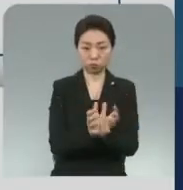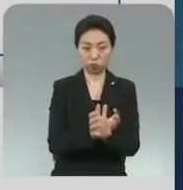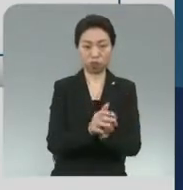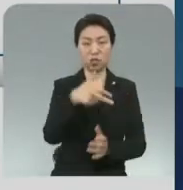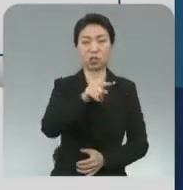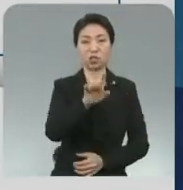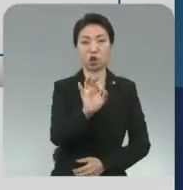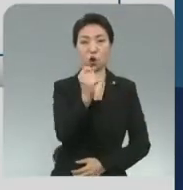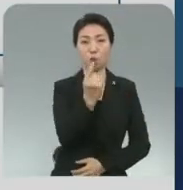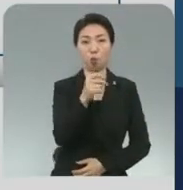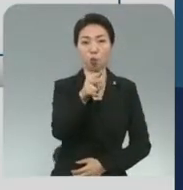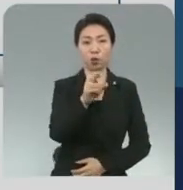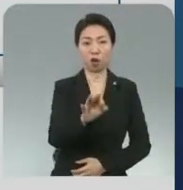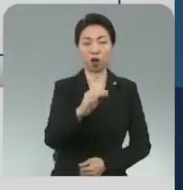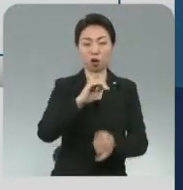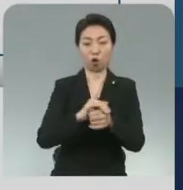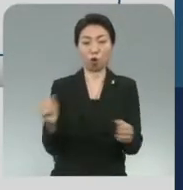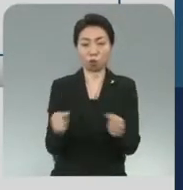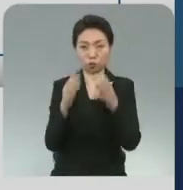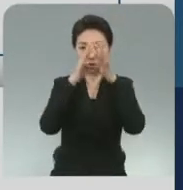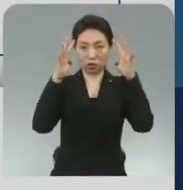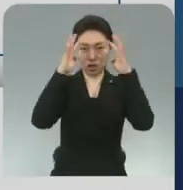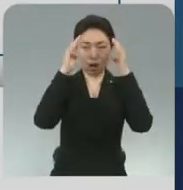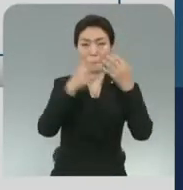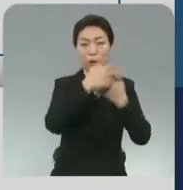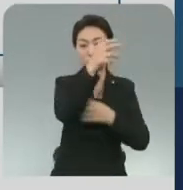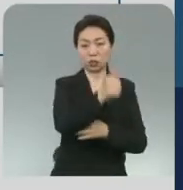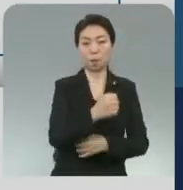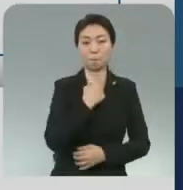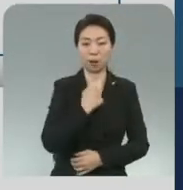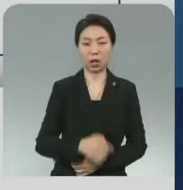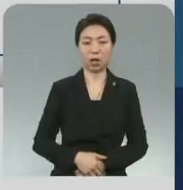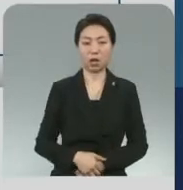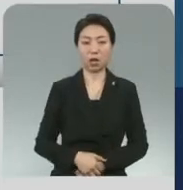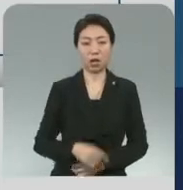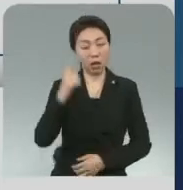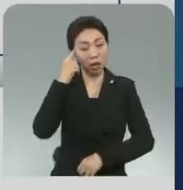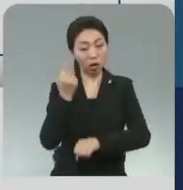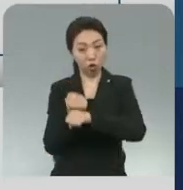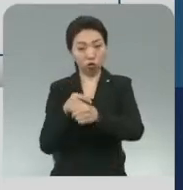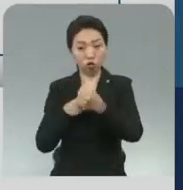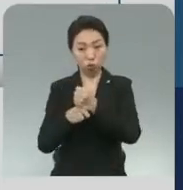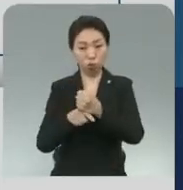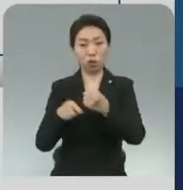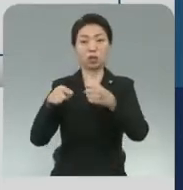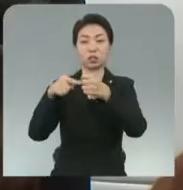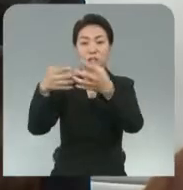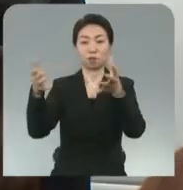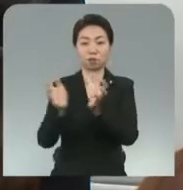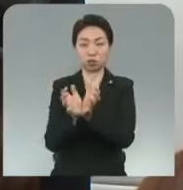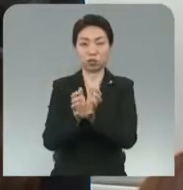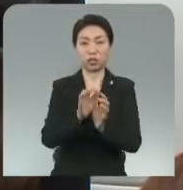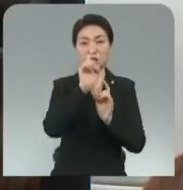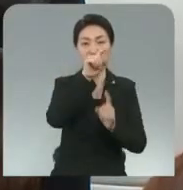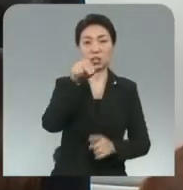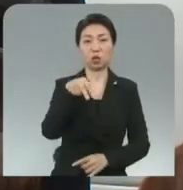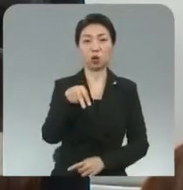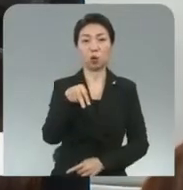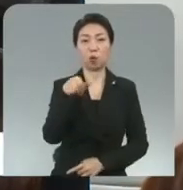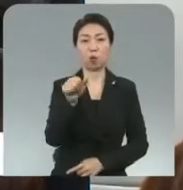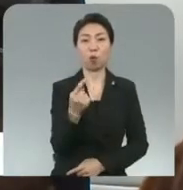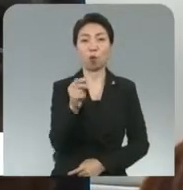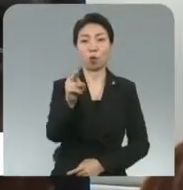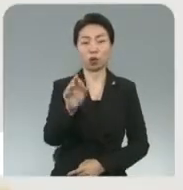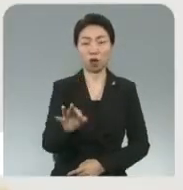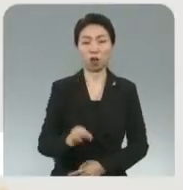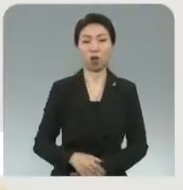công nghệ tiên tiến Hàn Quốc Kim cựu giám đốc không điều hành cho ba doanh nghiệp trong đó có xt2 nít y Thăng gian như trước Bộ trưởng Công nghiệp